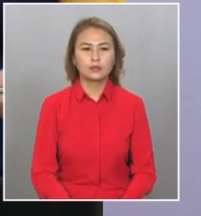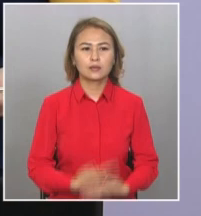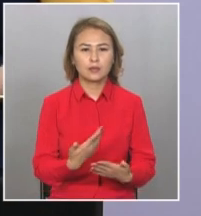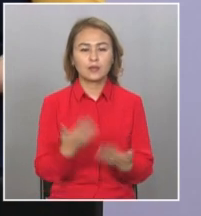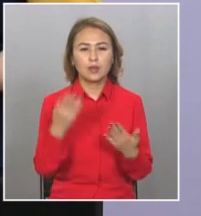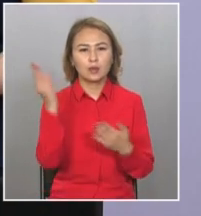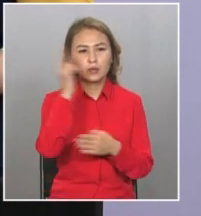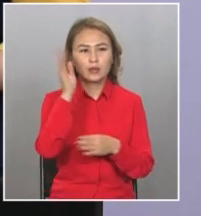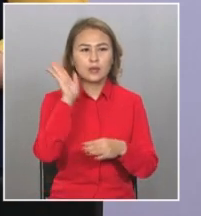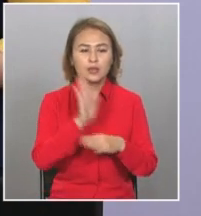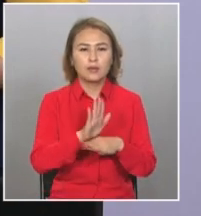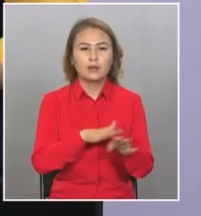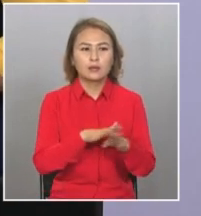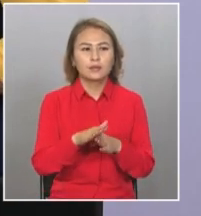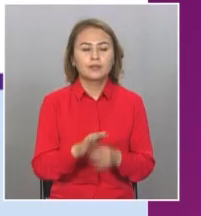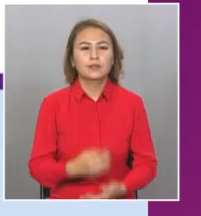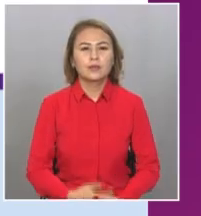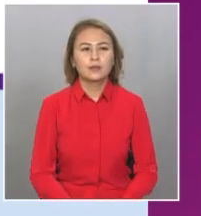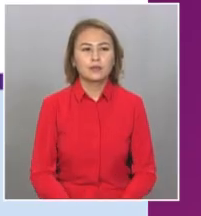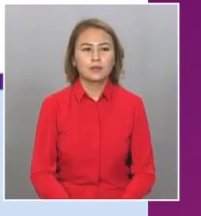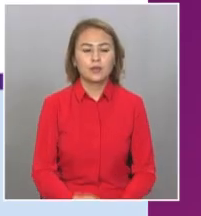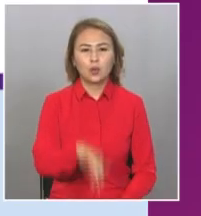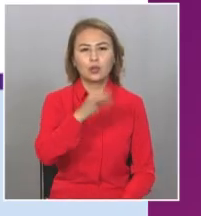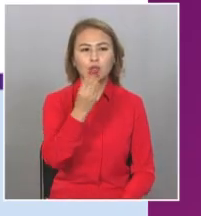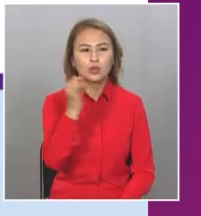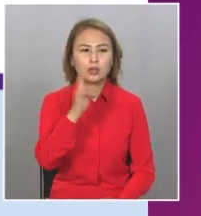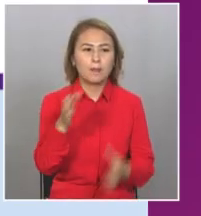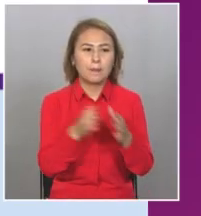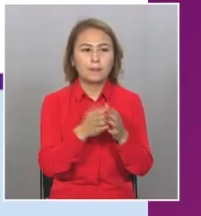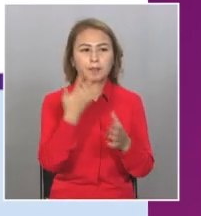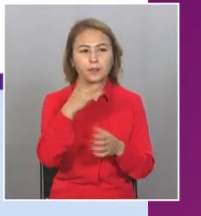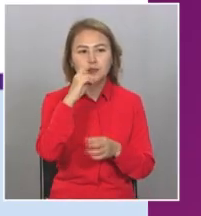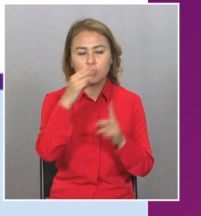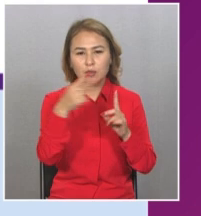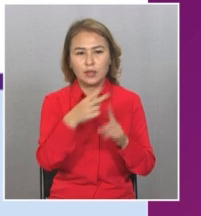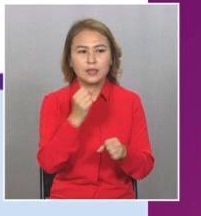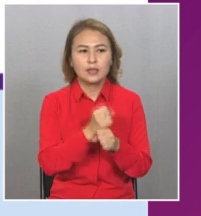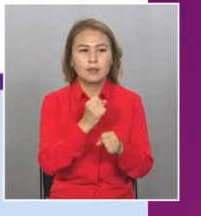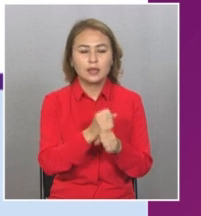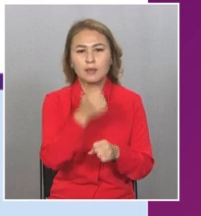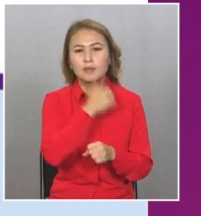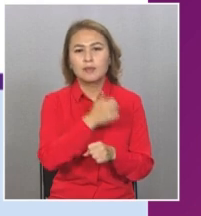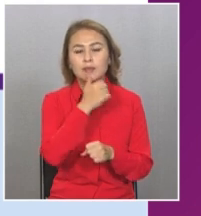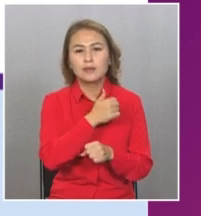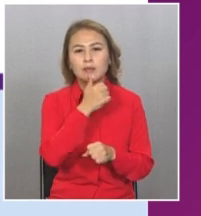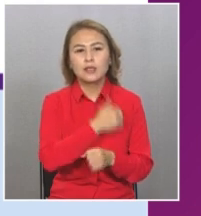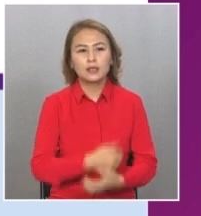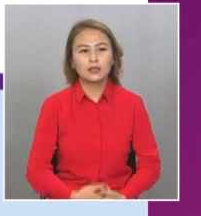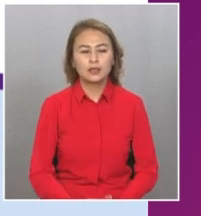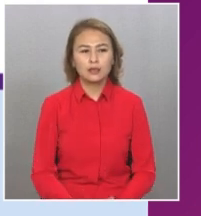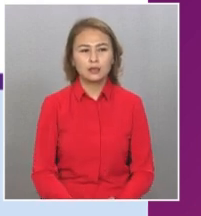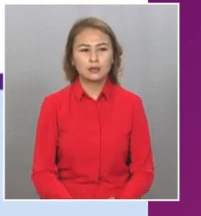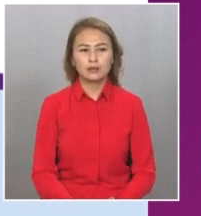Енді оқушылар, тапсырмамызға көшейік. 300 партиясына 5 сөйлемнен тұратын сипаттама